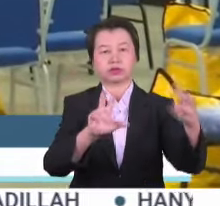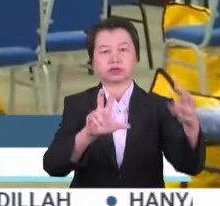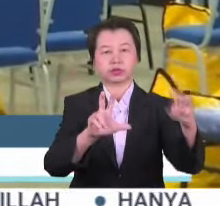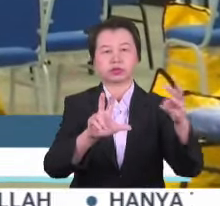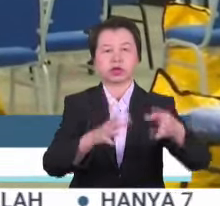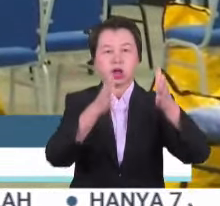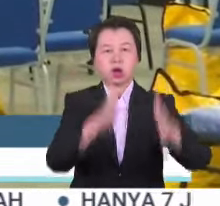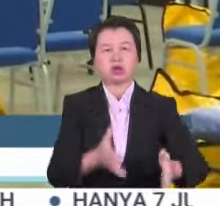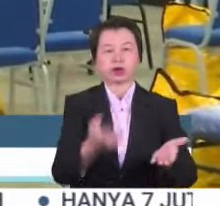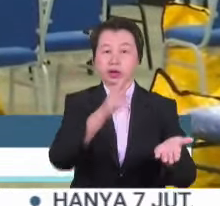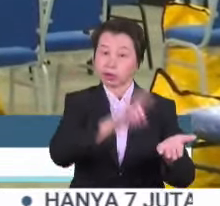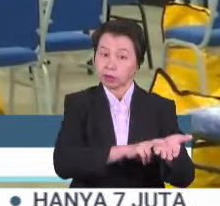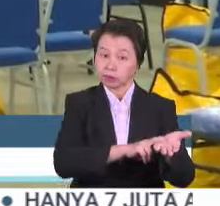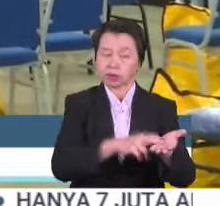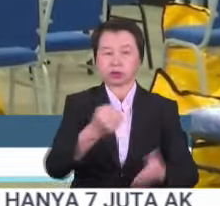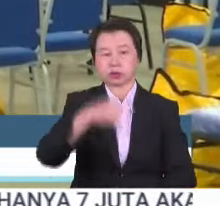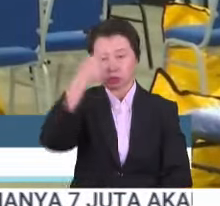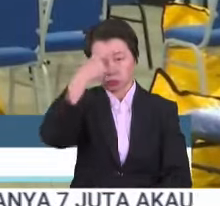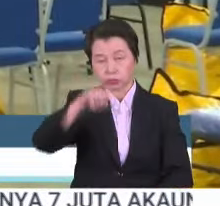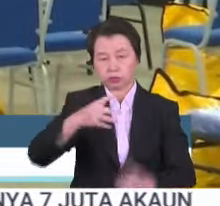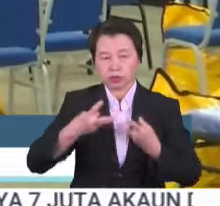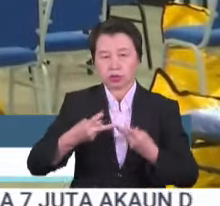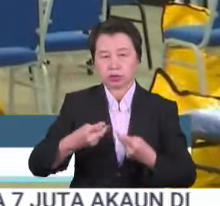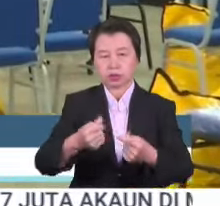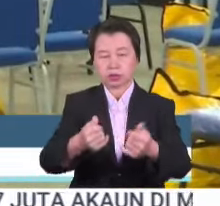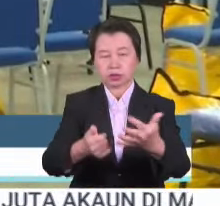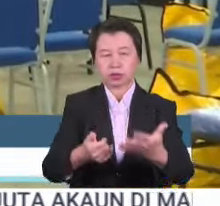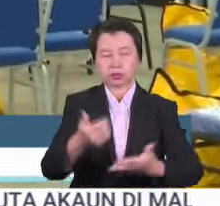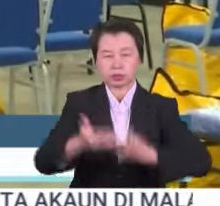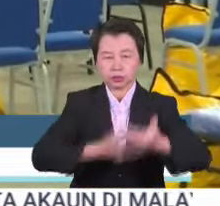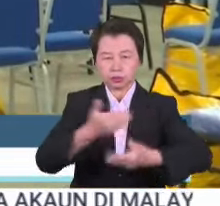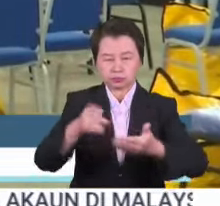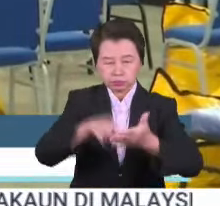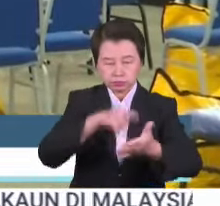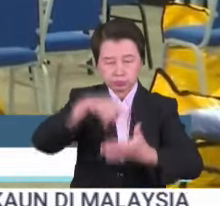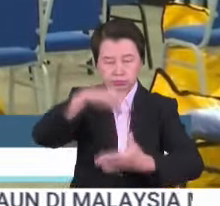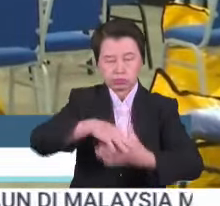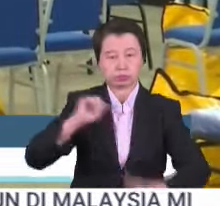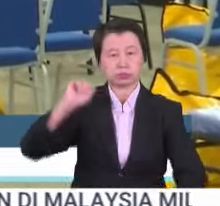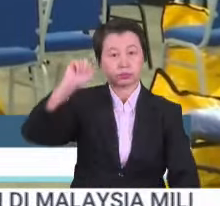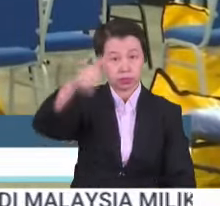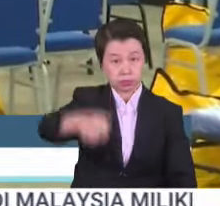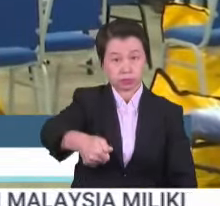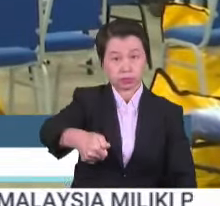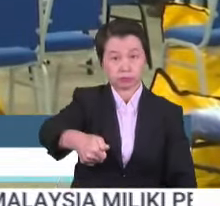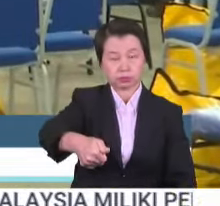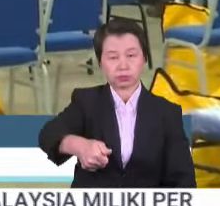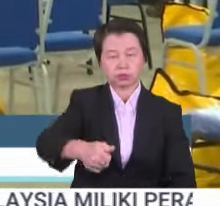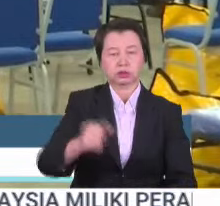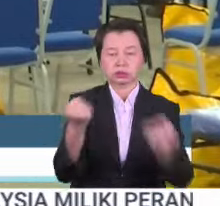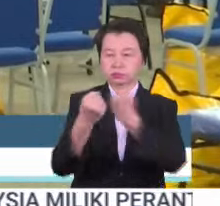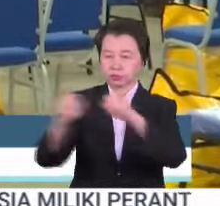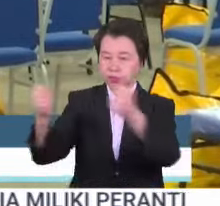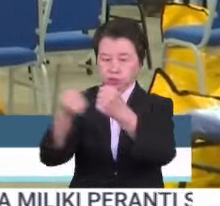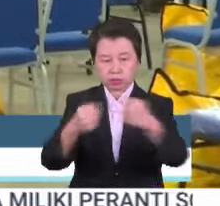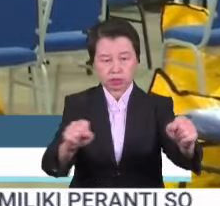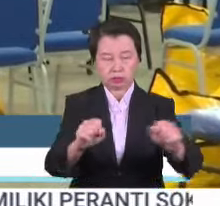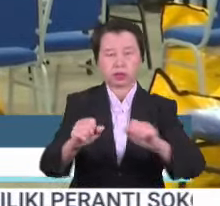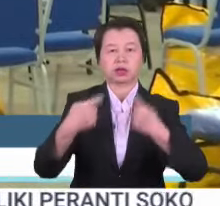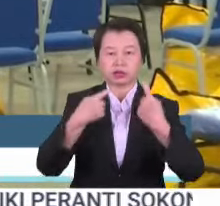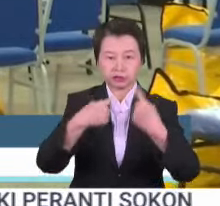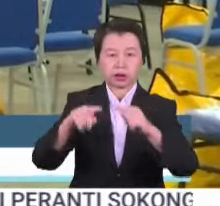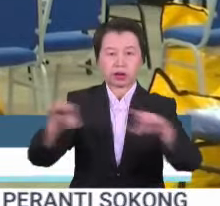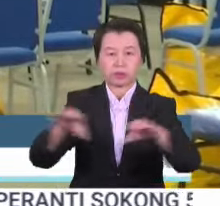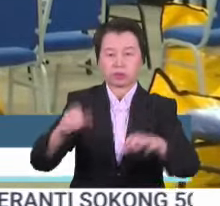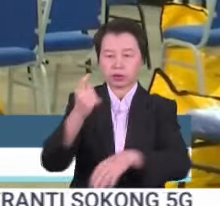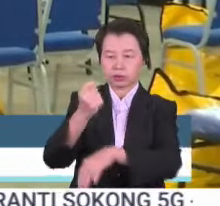16,383 pemilih berdaftar. Dan bagi melancarkan pelayanan proses pengundian pada hari esok, persiapan akhir giat